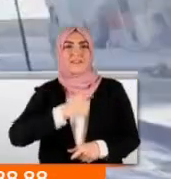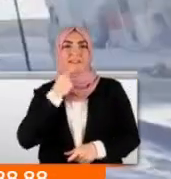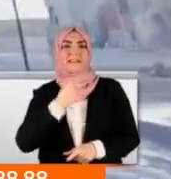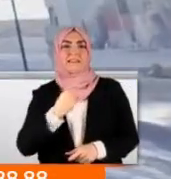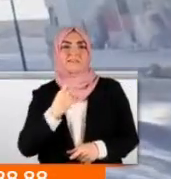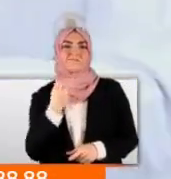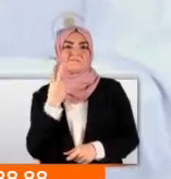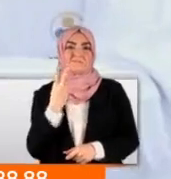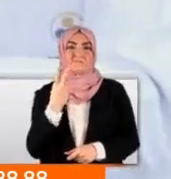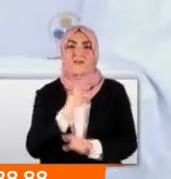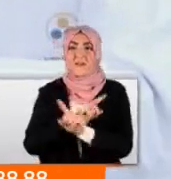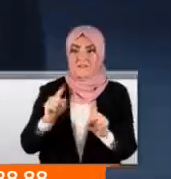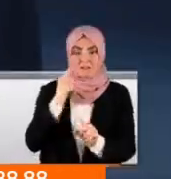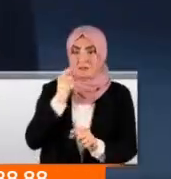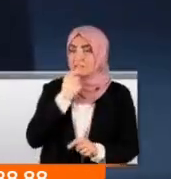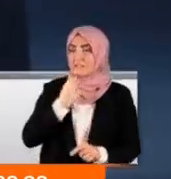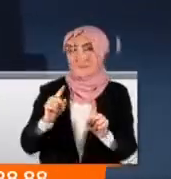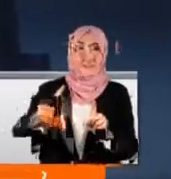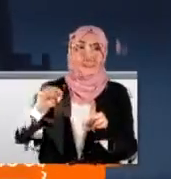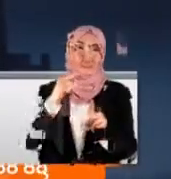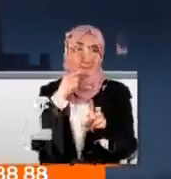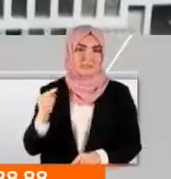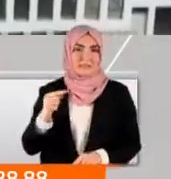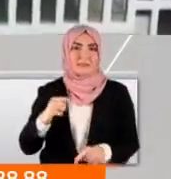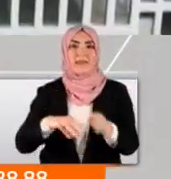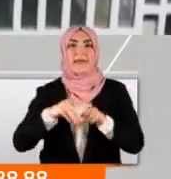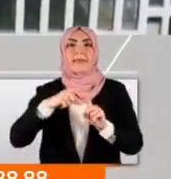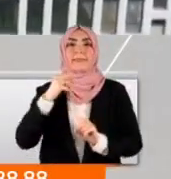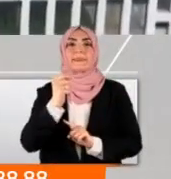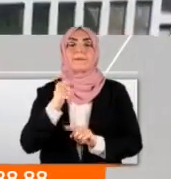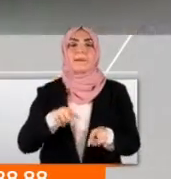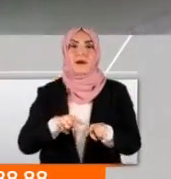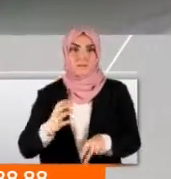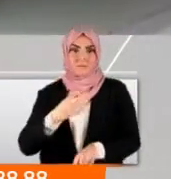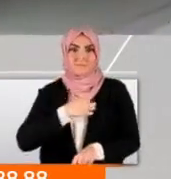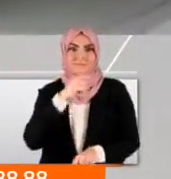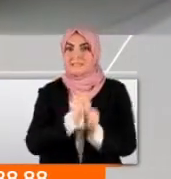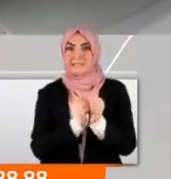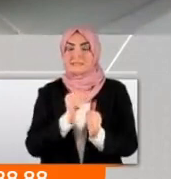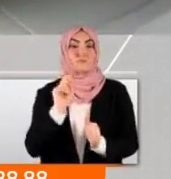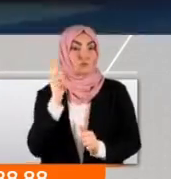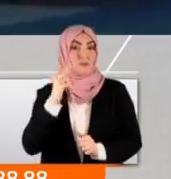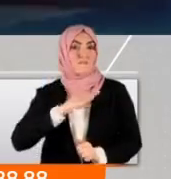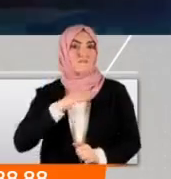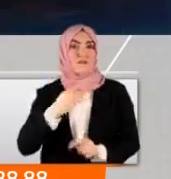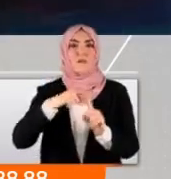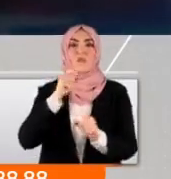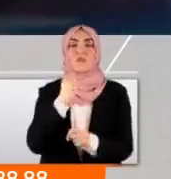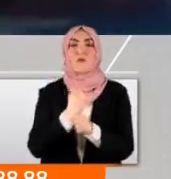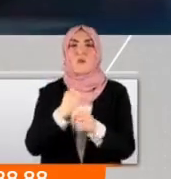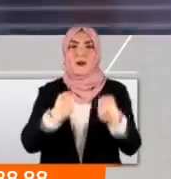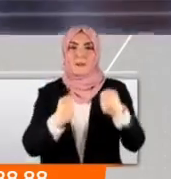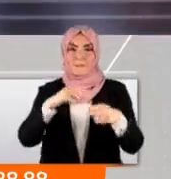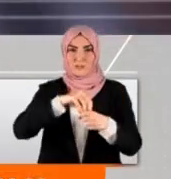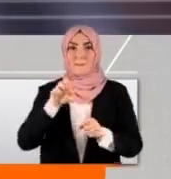etmeyeceğiz. Etimaden'in işlettiği tesisle ilgili bir de müjde verdi. Tok otomobilinin pillerinde kullanılacak lityumu